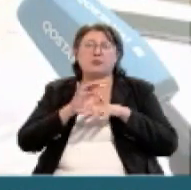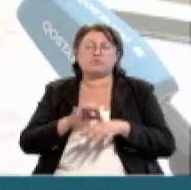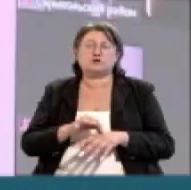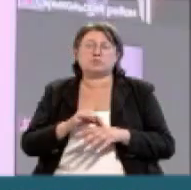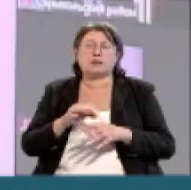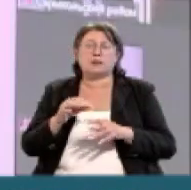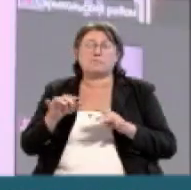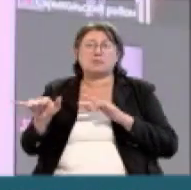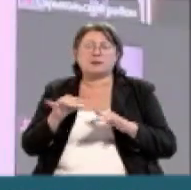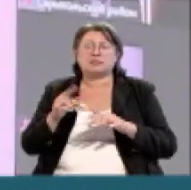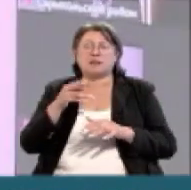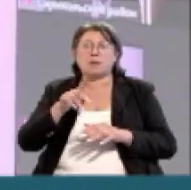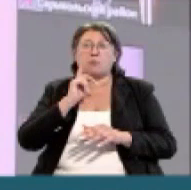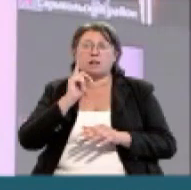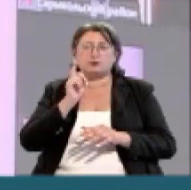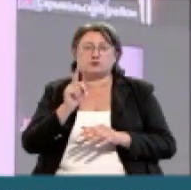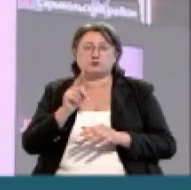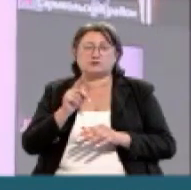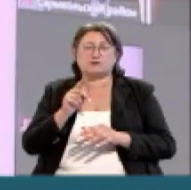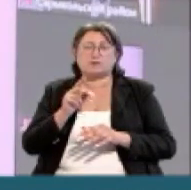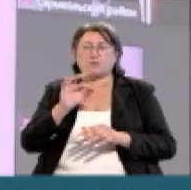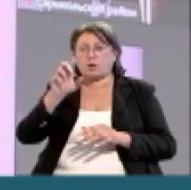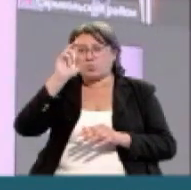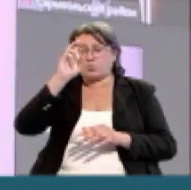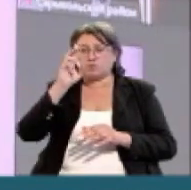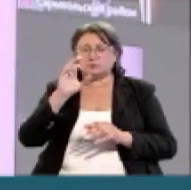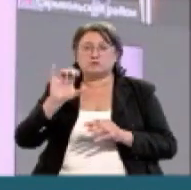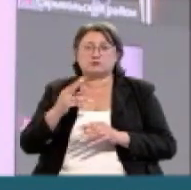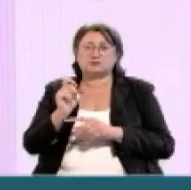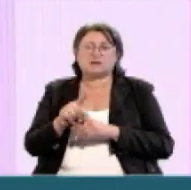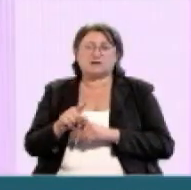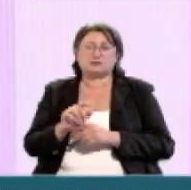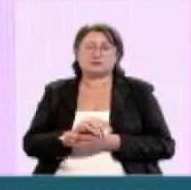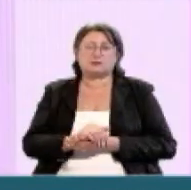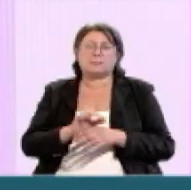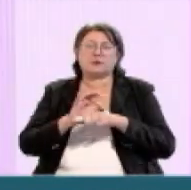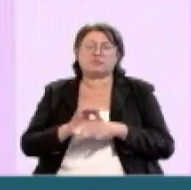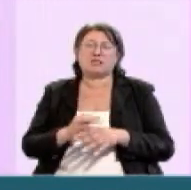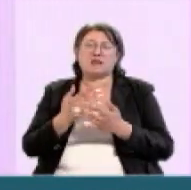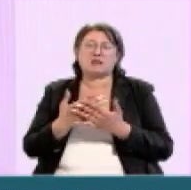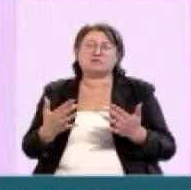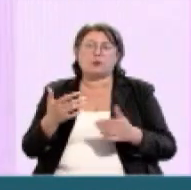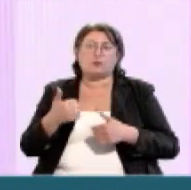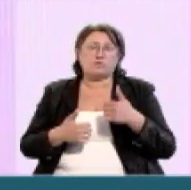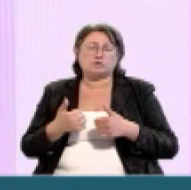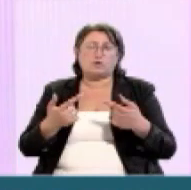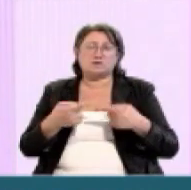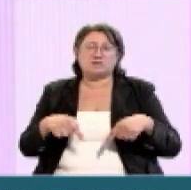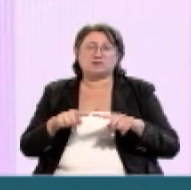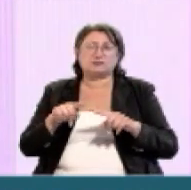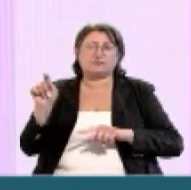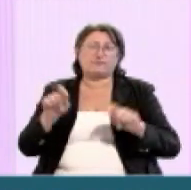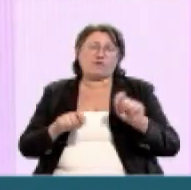қалыптастыру жөніндегі уәкілетті органдар жұмысы, мемлекеттік әлеуметтік тапсырыс шеңберінде жастар үшін іс-шаралар, әртүрлі конкурстар